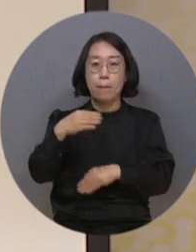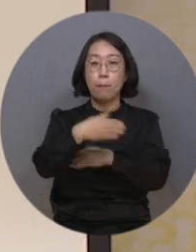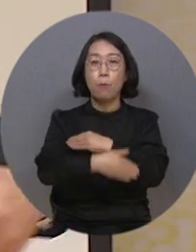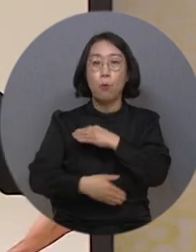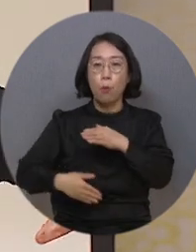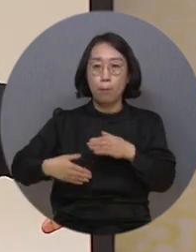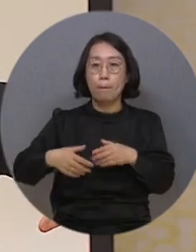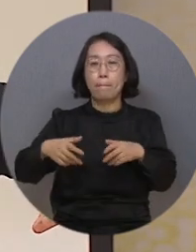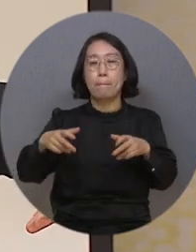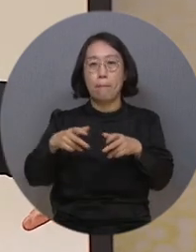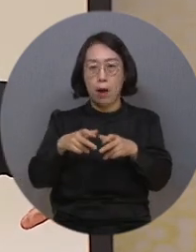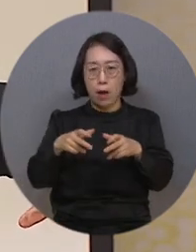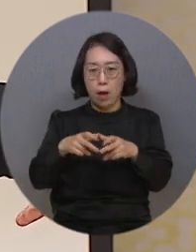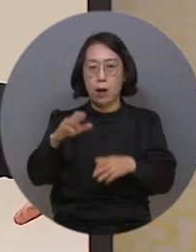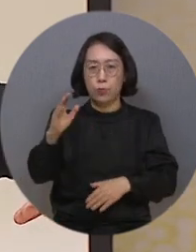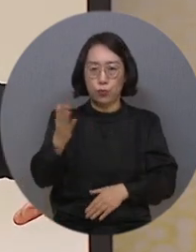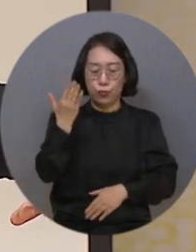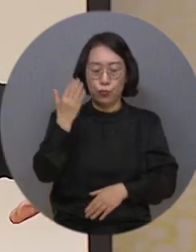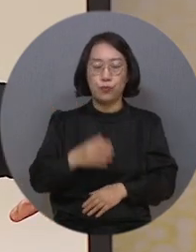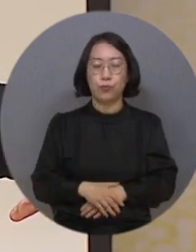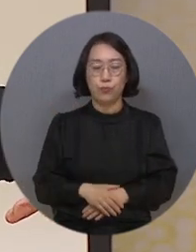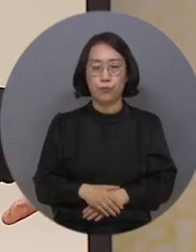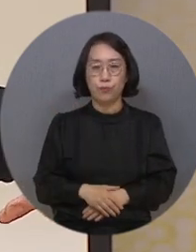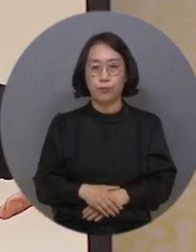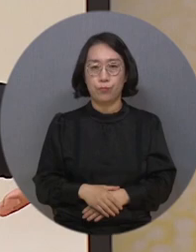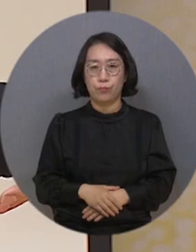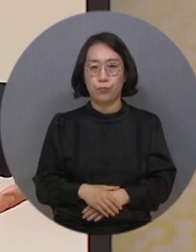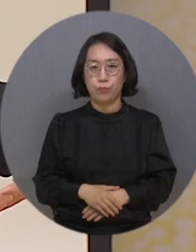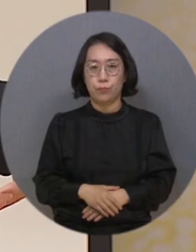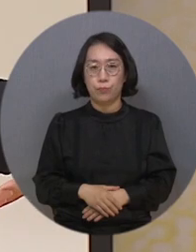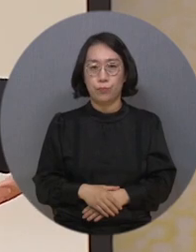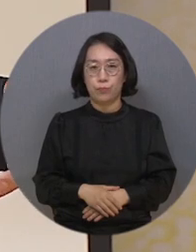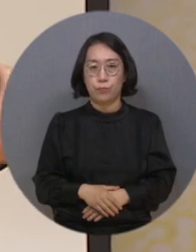마비 장애를 입게 된 거예요. 네.